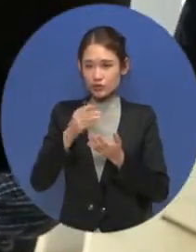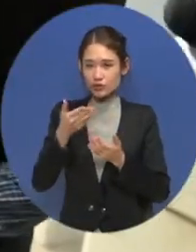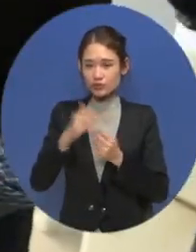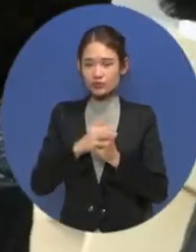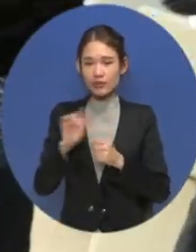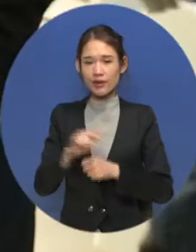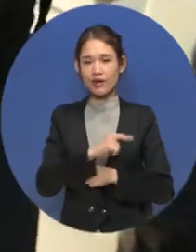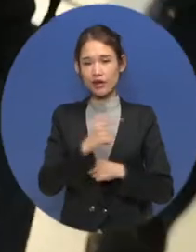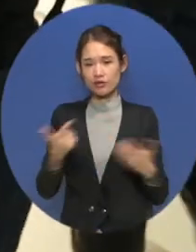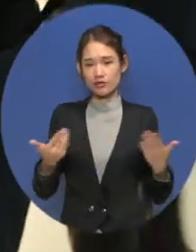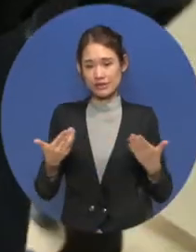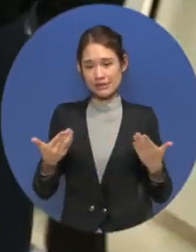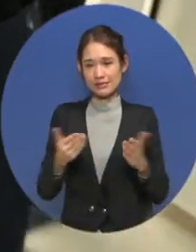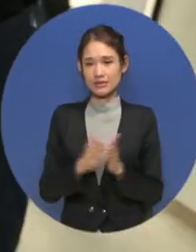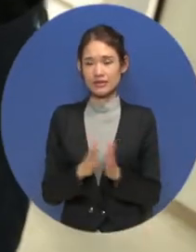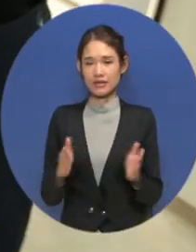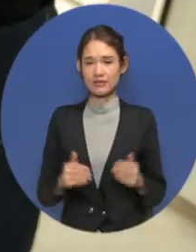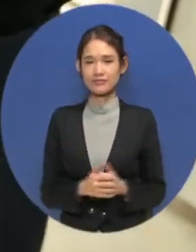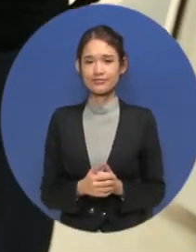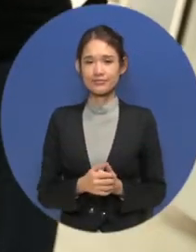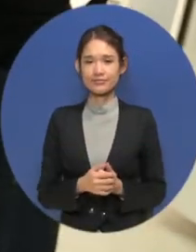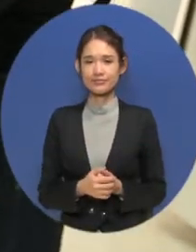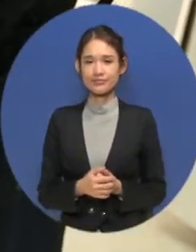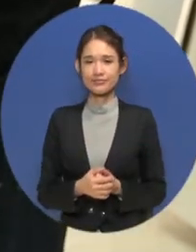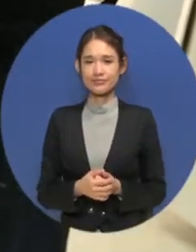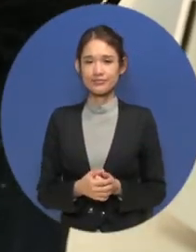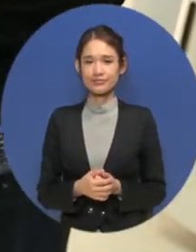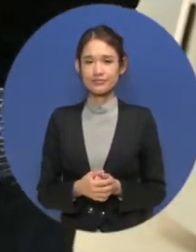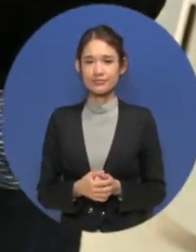하루 일과가 시작됩니다.